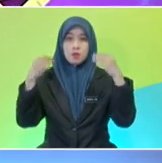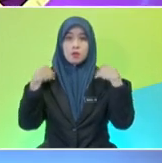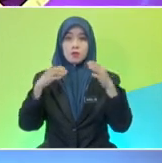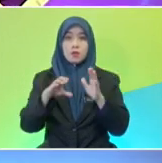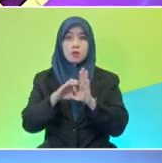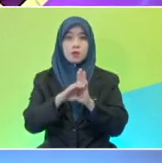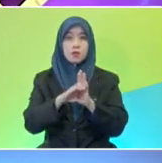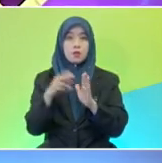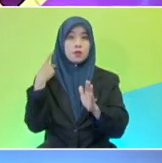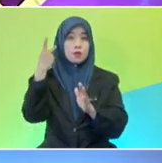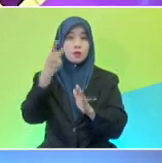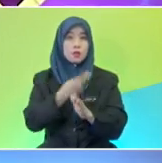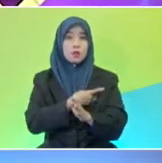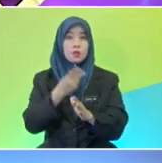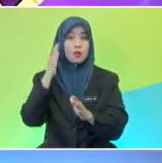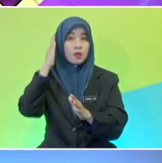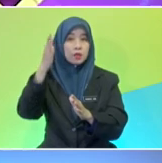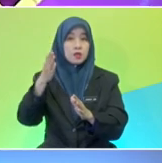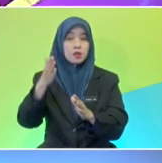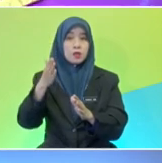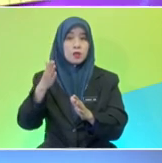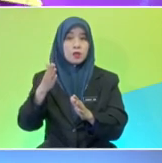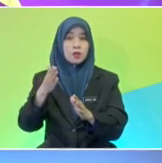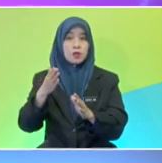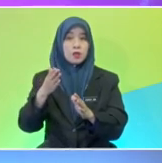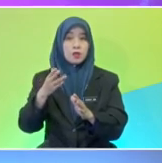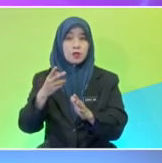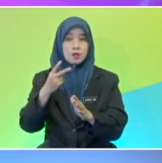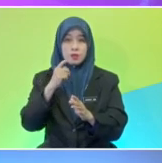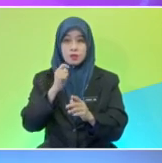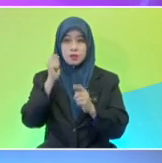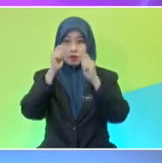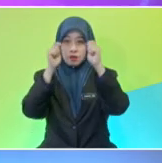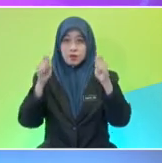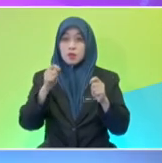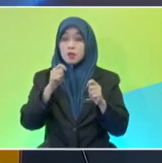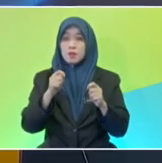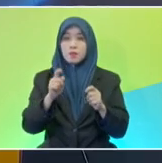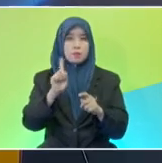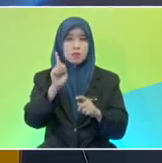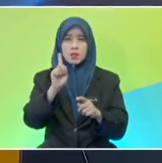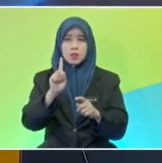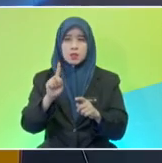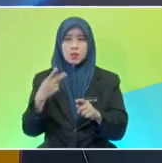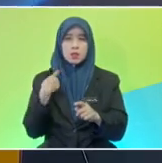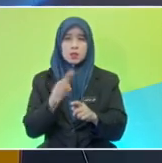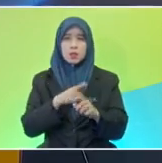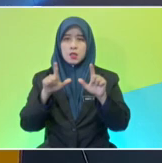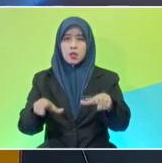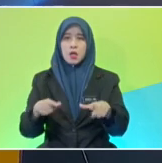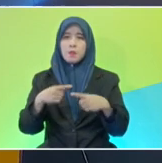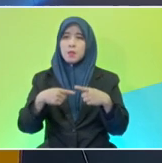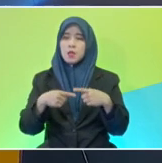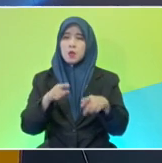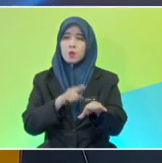kita akan teka. Bila kita ambil gambar tu, kita nak teka dekat mana kita nak letak, bila waktu untuk kita